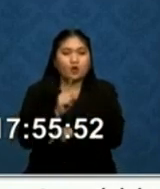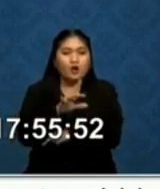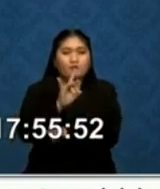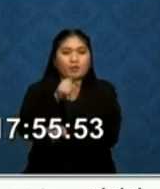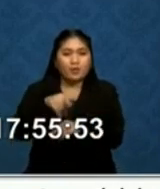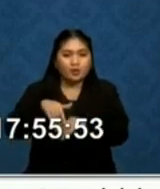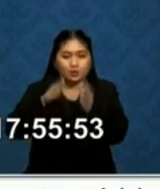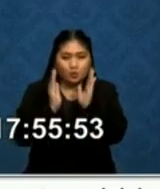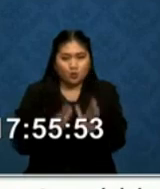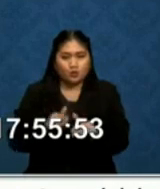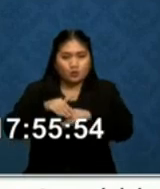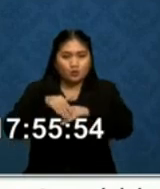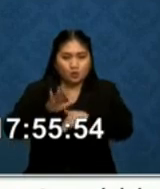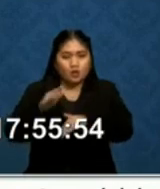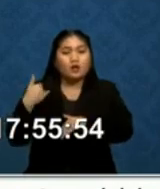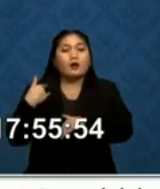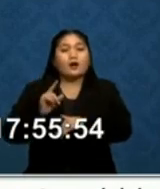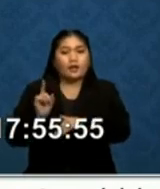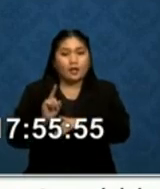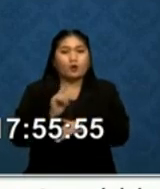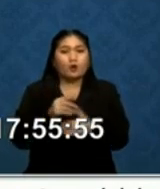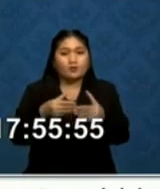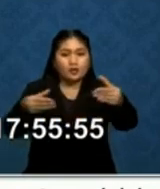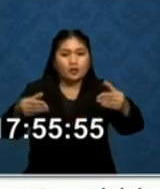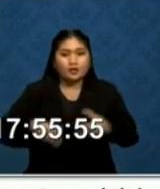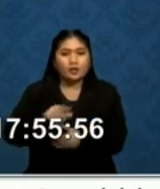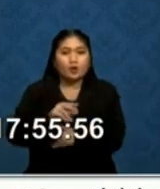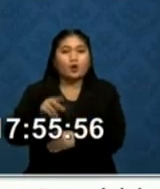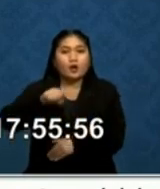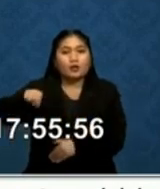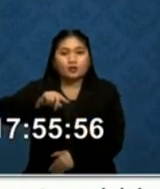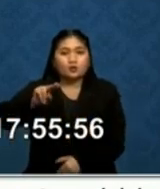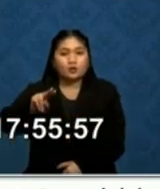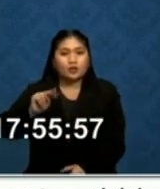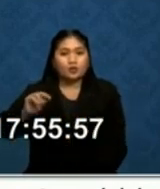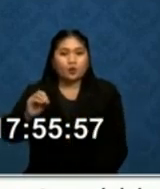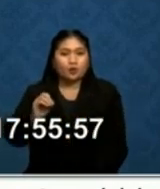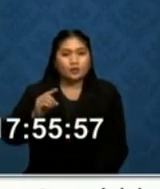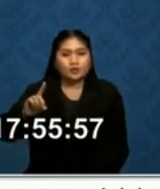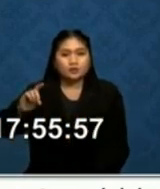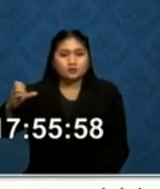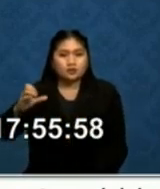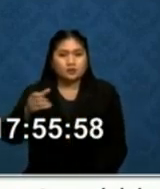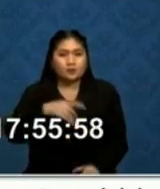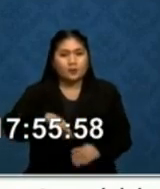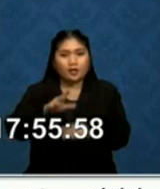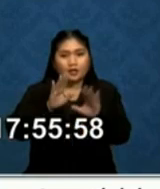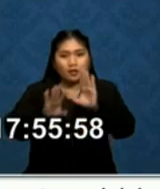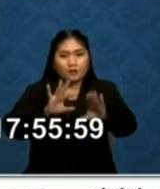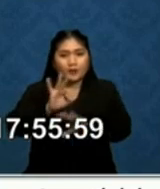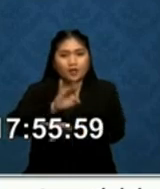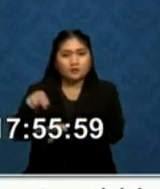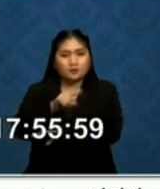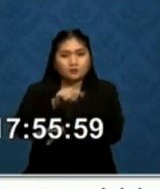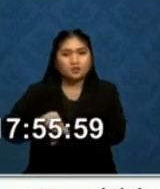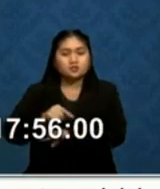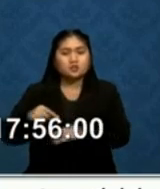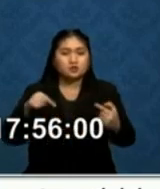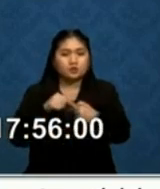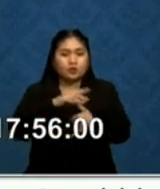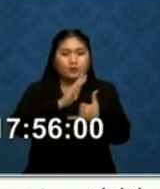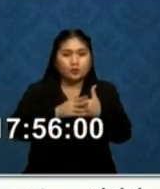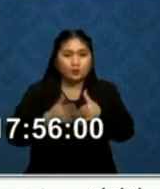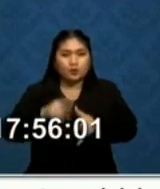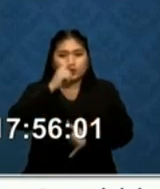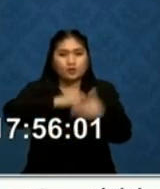8,000 คนค่ะนอกจากนั้นนะคะในรายงานของ UNODC นะคะเกือบ 90% ของคดีล่วงละเมิดทางเพศในไทย